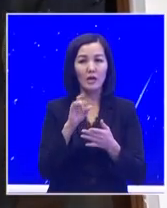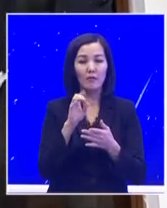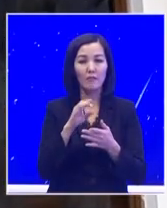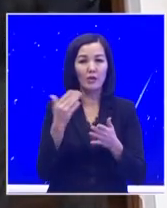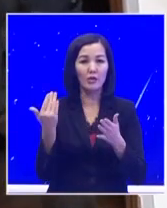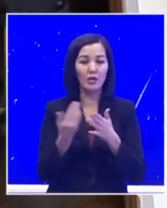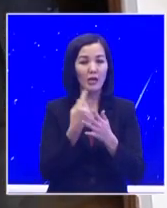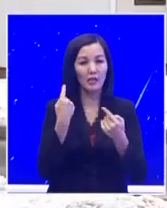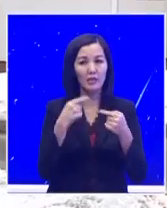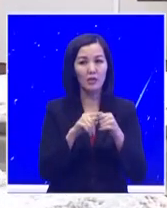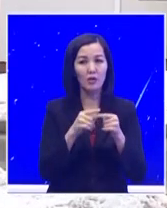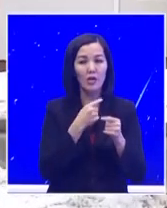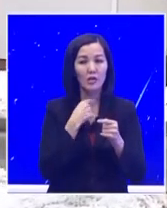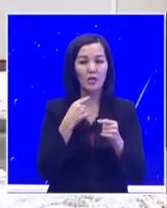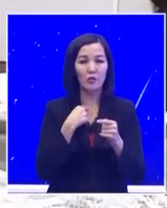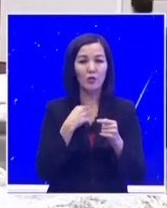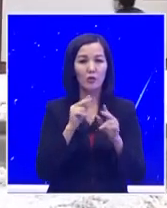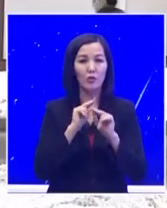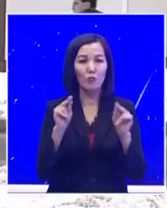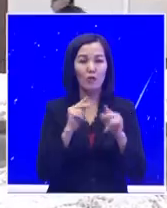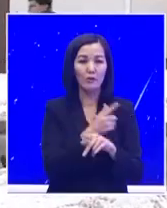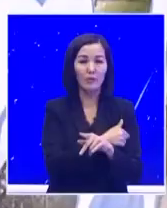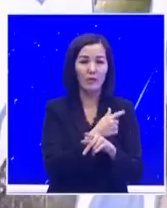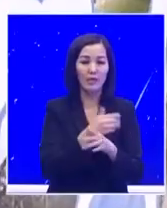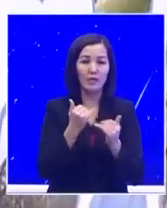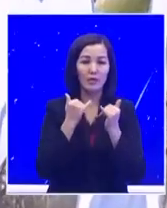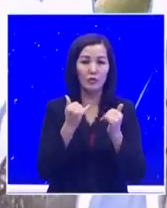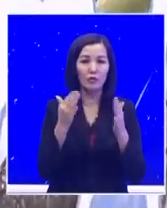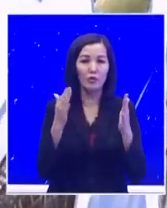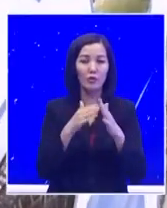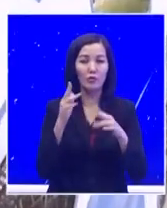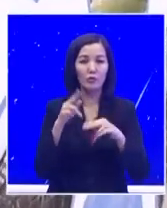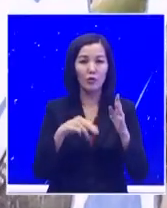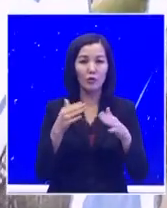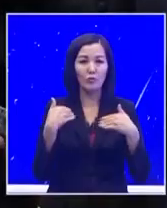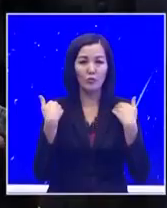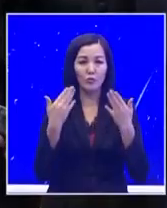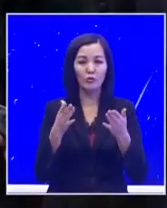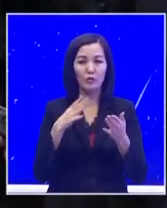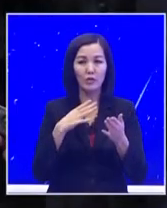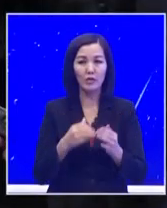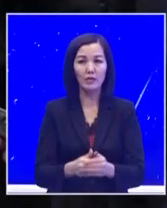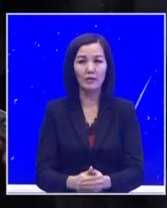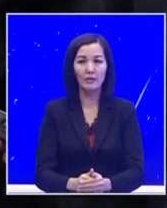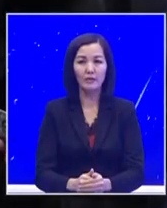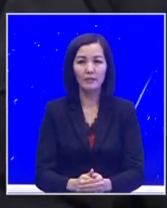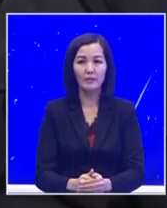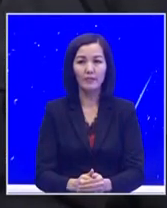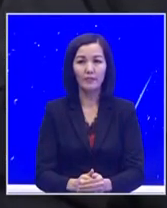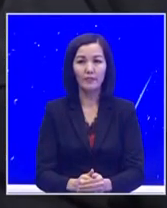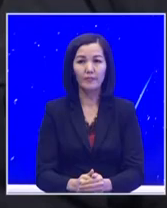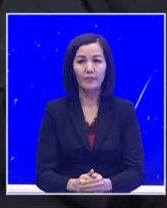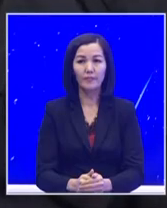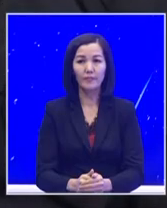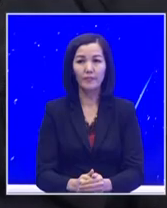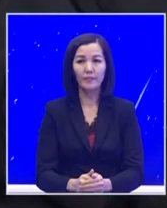жаңа технологиямен Талдықорғанда мұғалімдер мен дәрігерлер үшін үй салуға ұсыныс жасады. Говорил же я, для врачей, давай будем